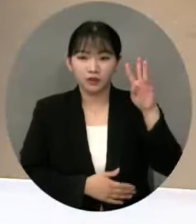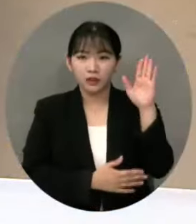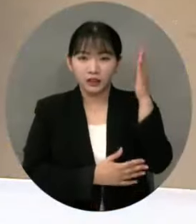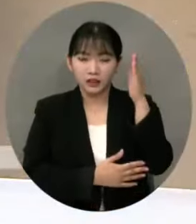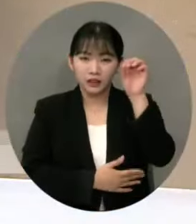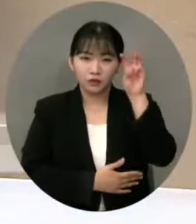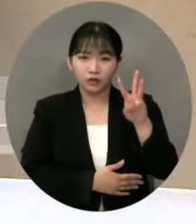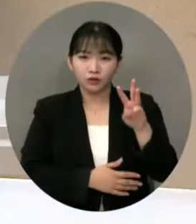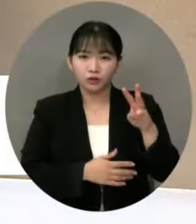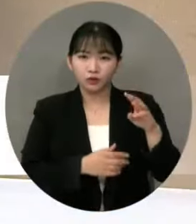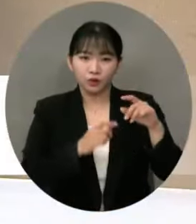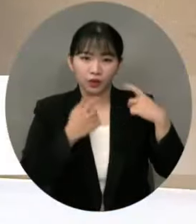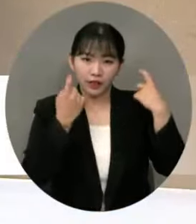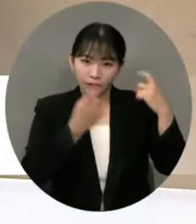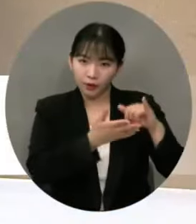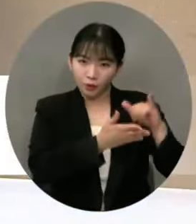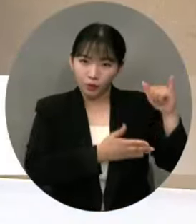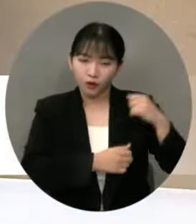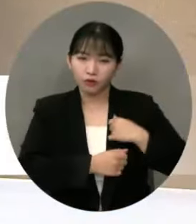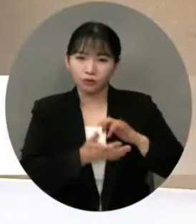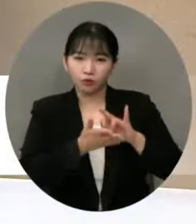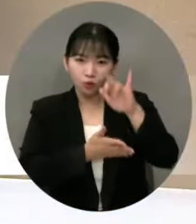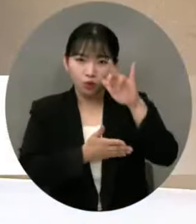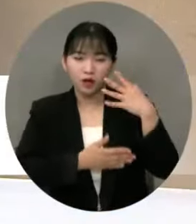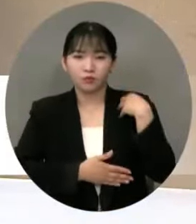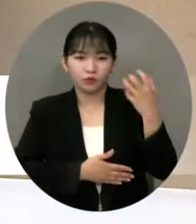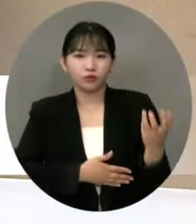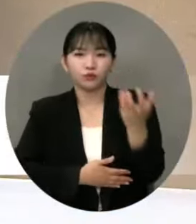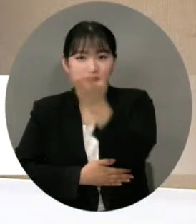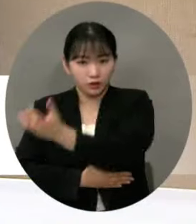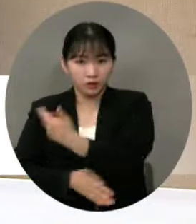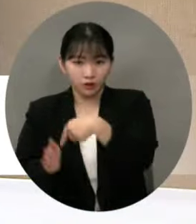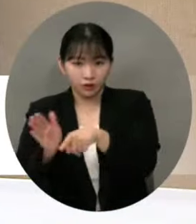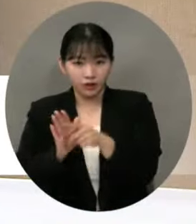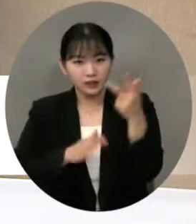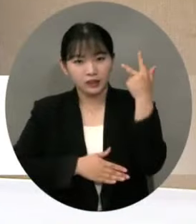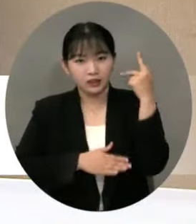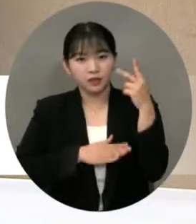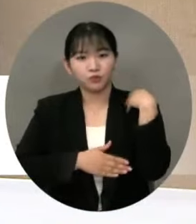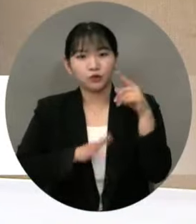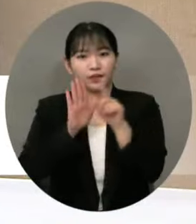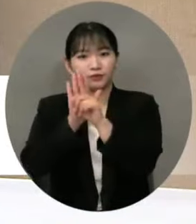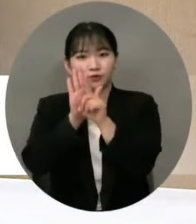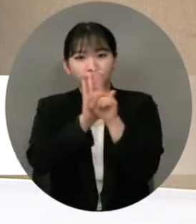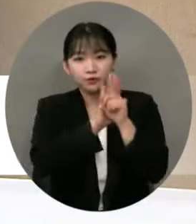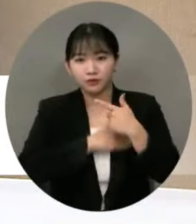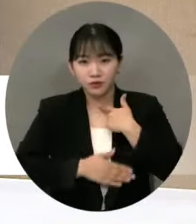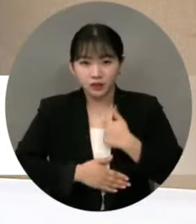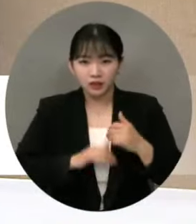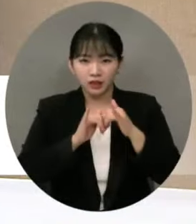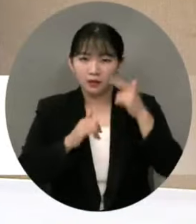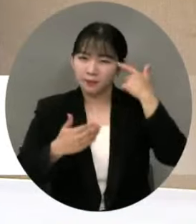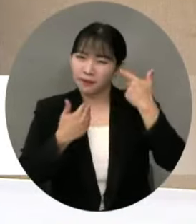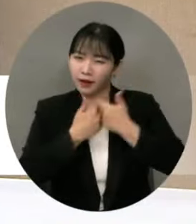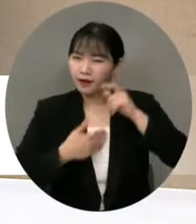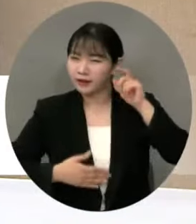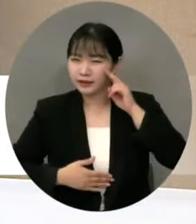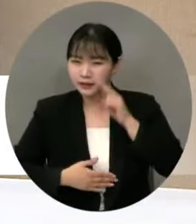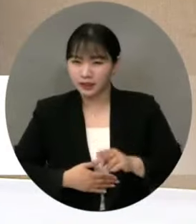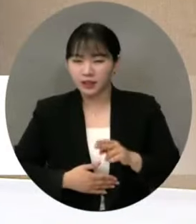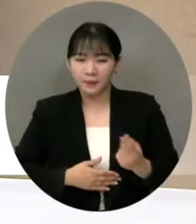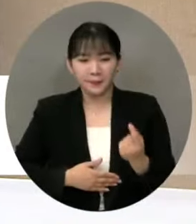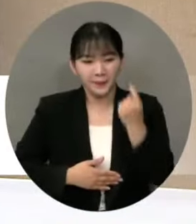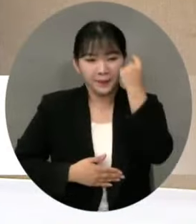광주시가 광주 민간 군공항의 무안 이전을 위해 지난주 무안에서 홍보전을 벌였는데요. 주민들의 거센 항의로 서둘러